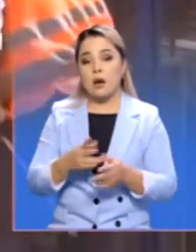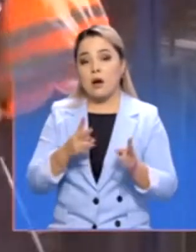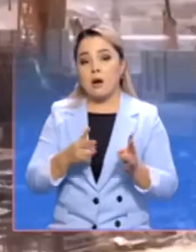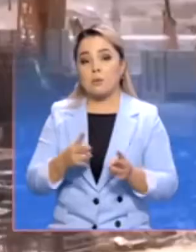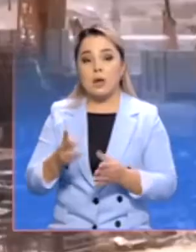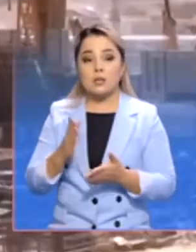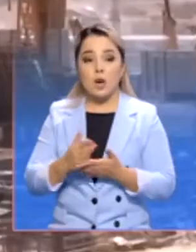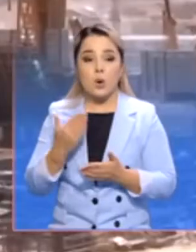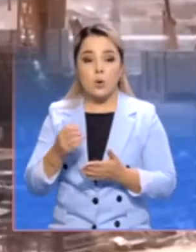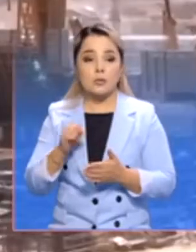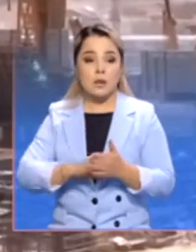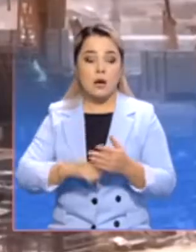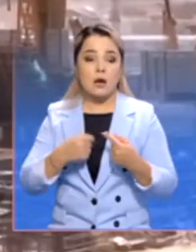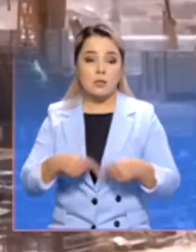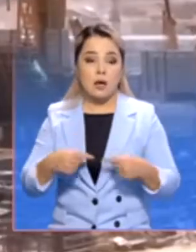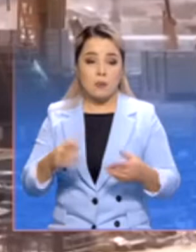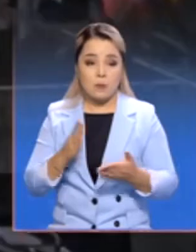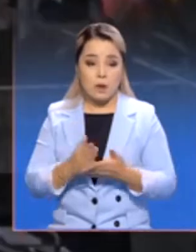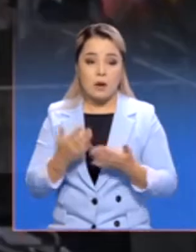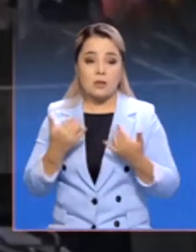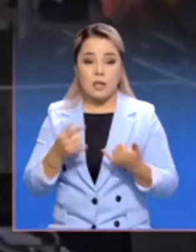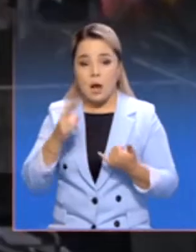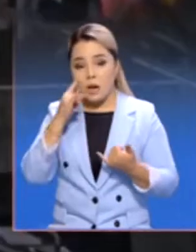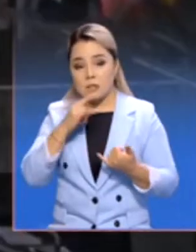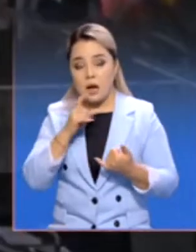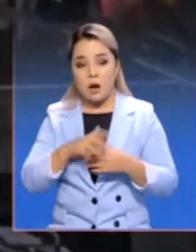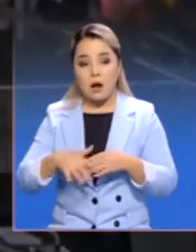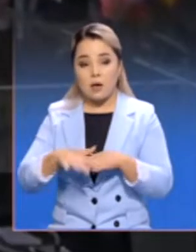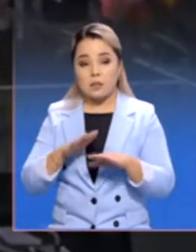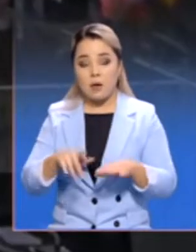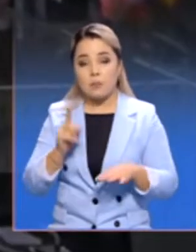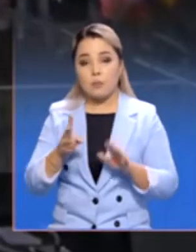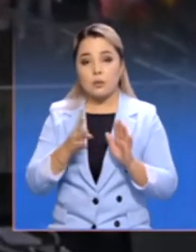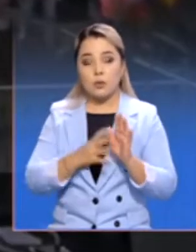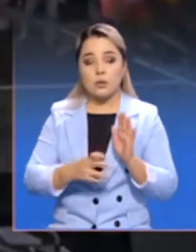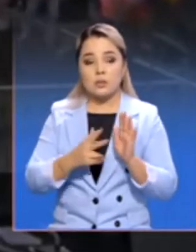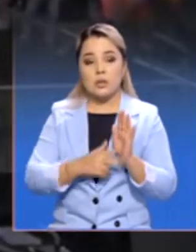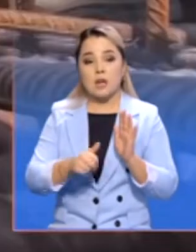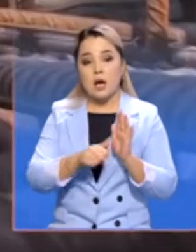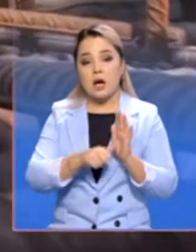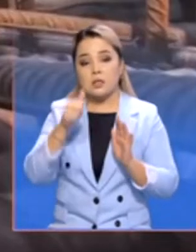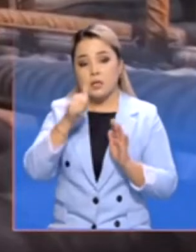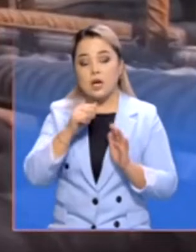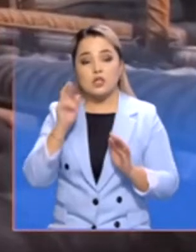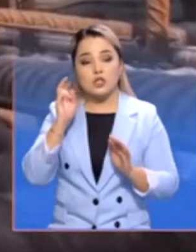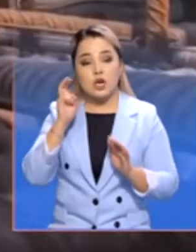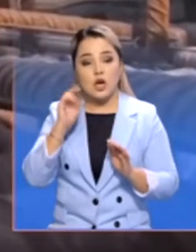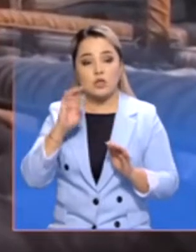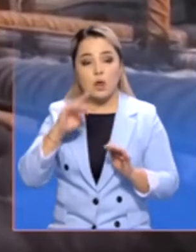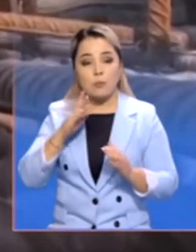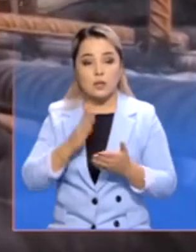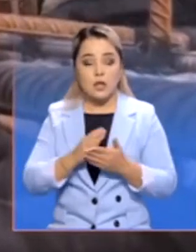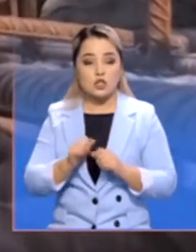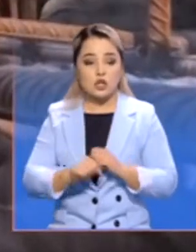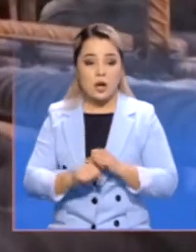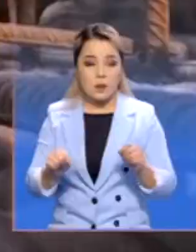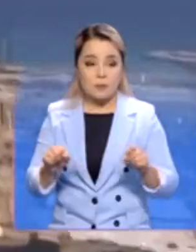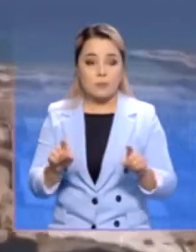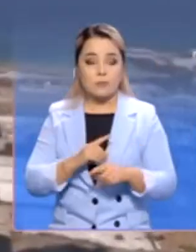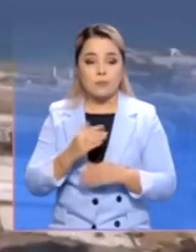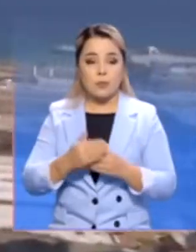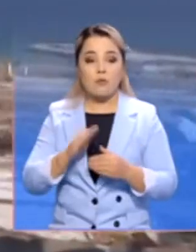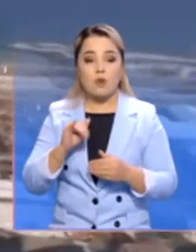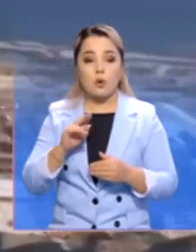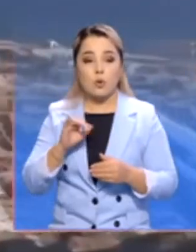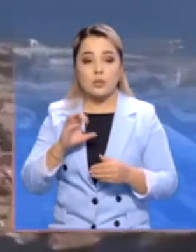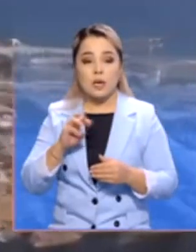болған. Себептері әртүрлі. Әсіресе Қазақстан халқы 1986 жылғы Чернобыльдағы жарылыс пен бертінгі